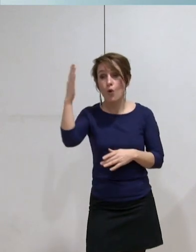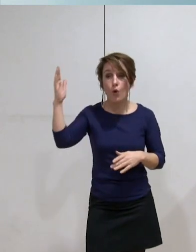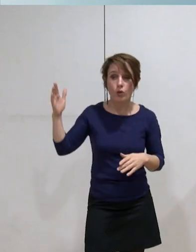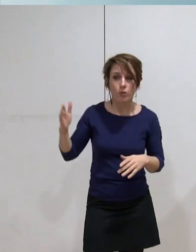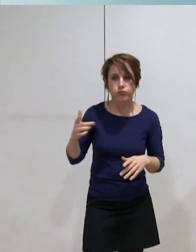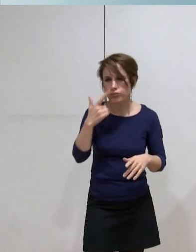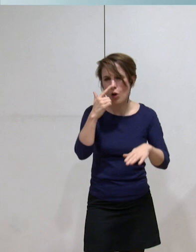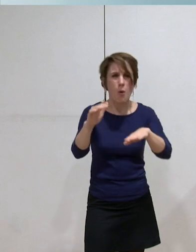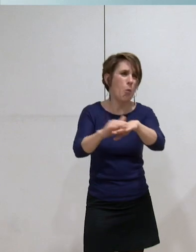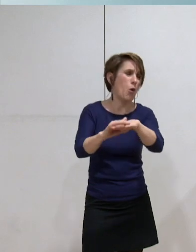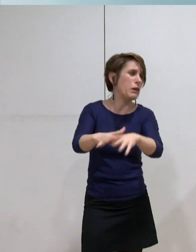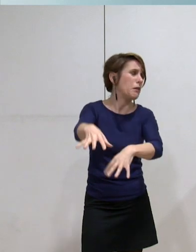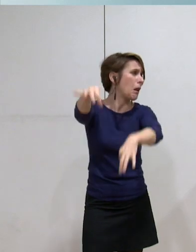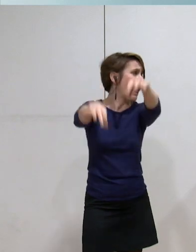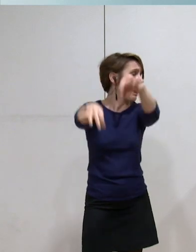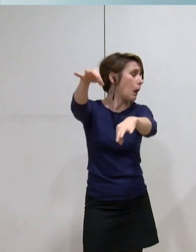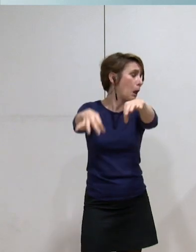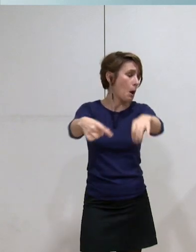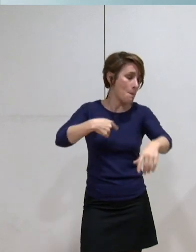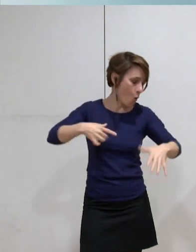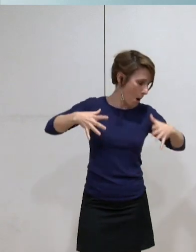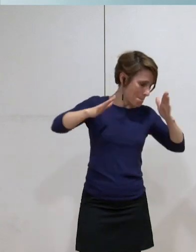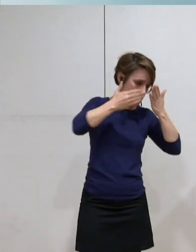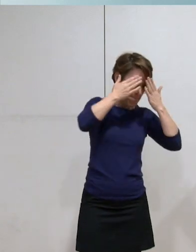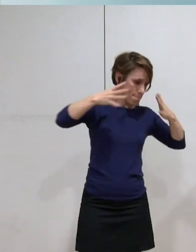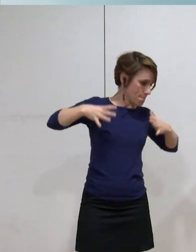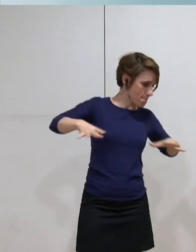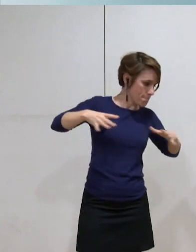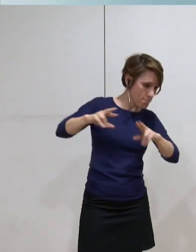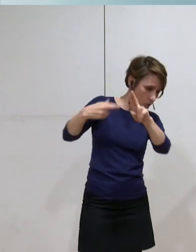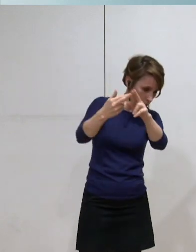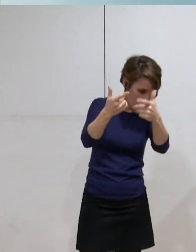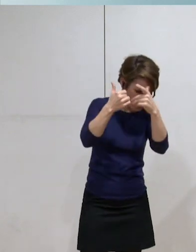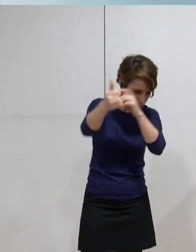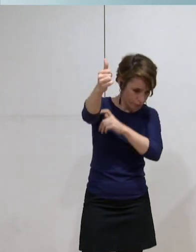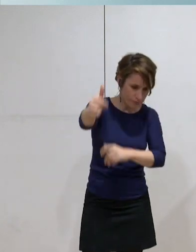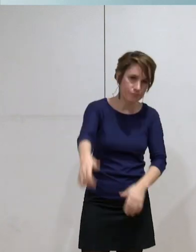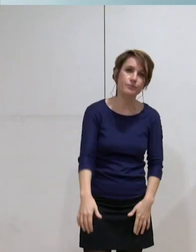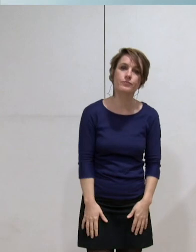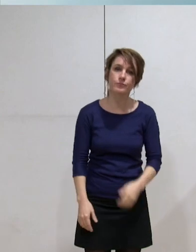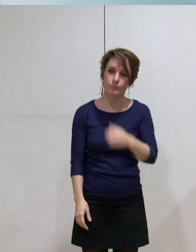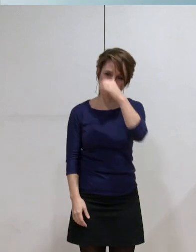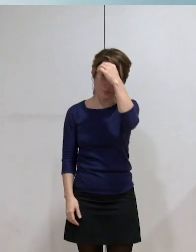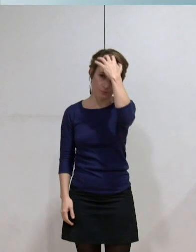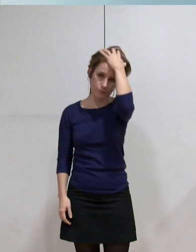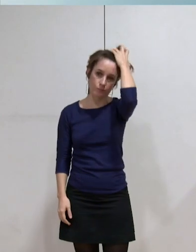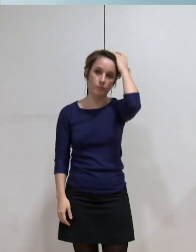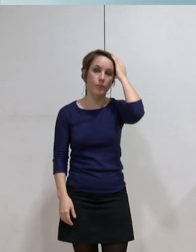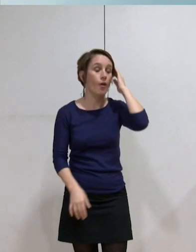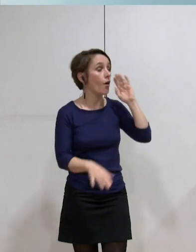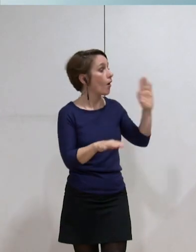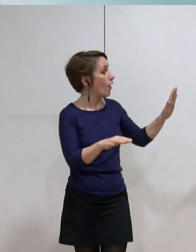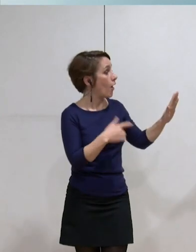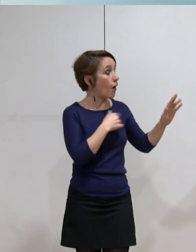de la politique politicienne moi je vous laisse y répondre si vous le souhaitez alors sans vouloir répondre sur la politique